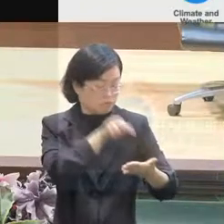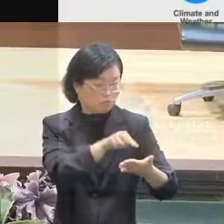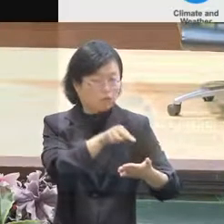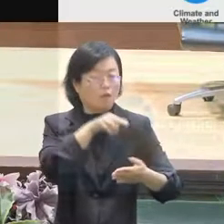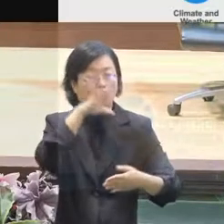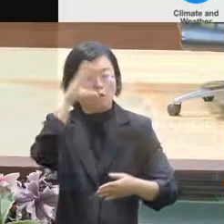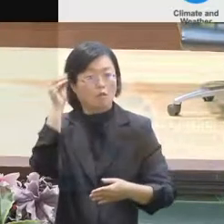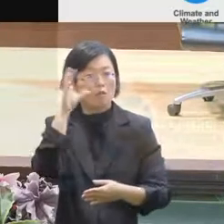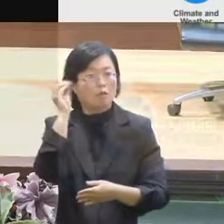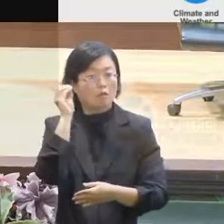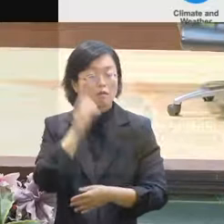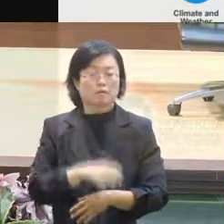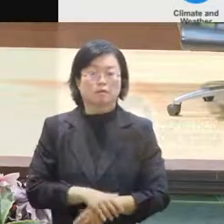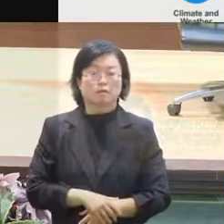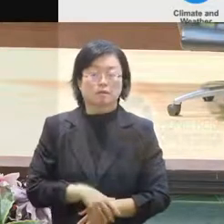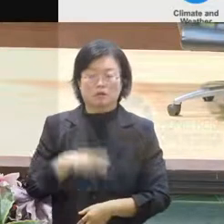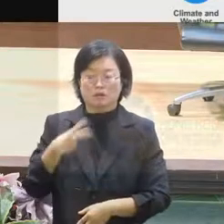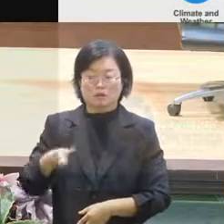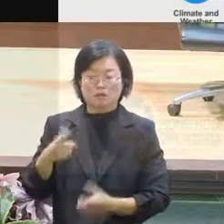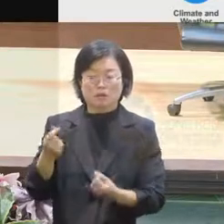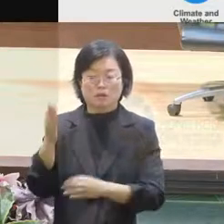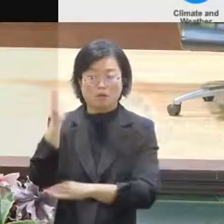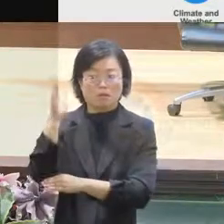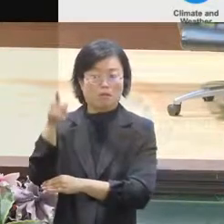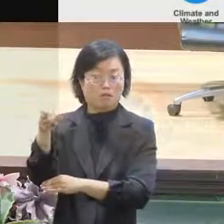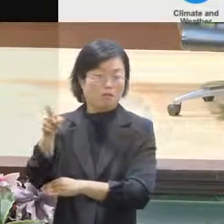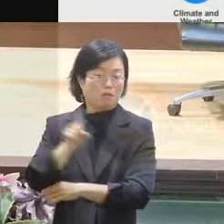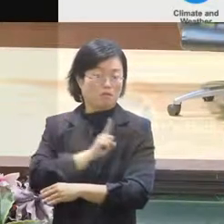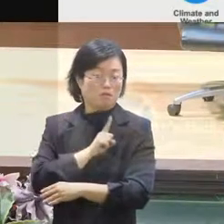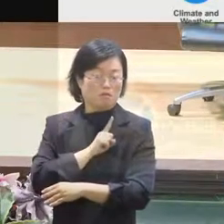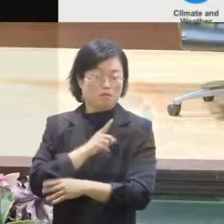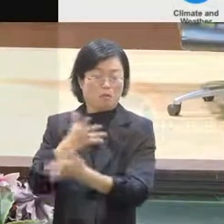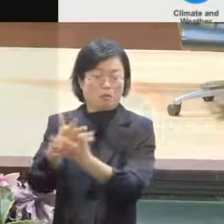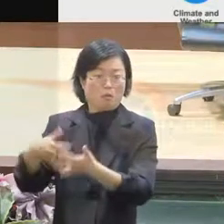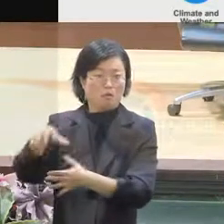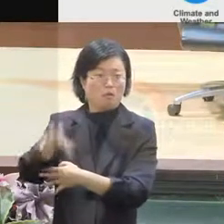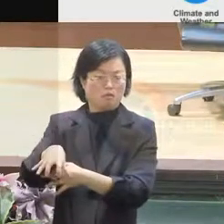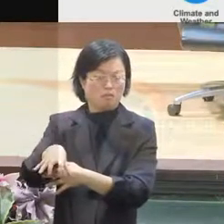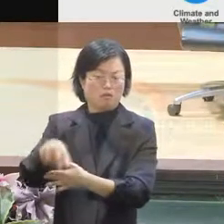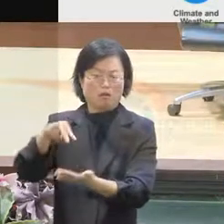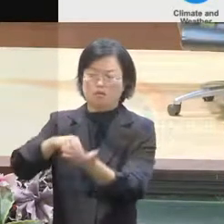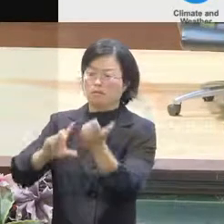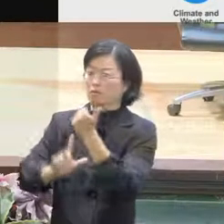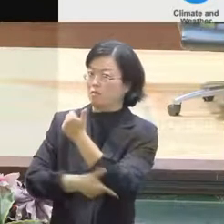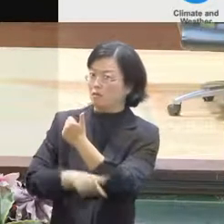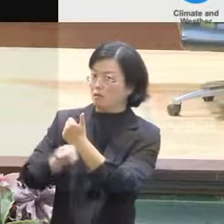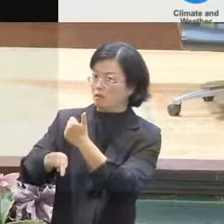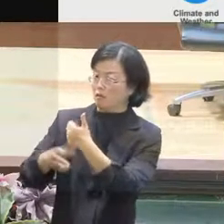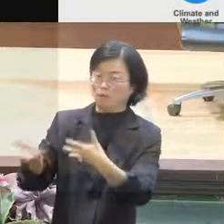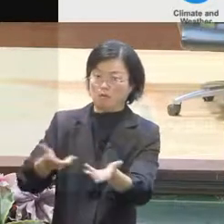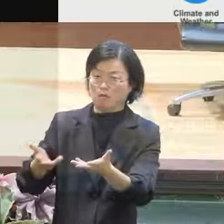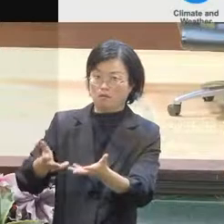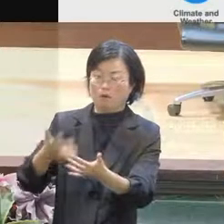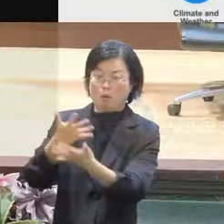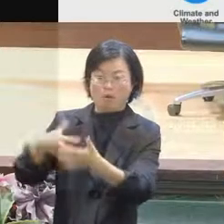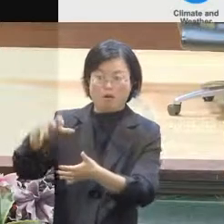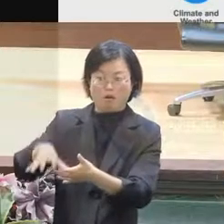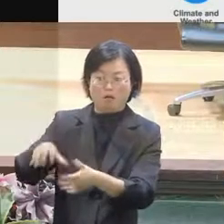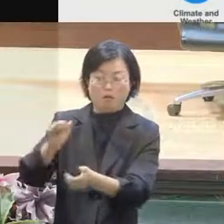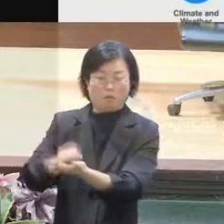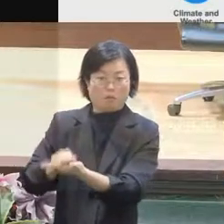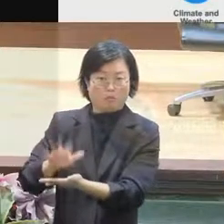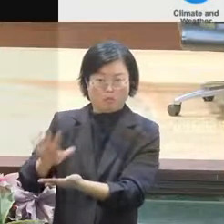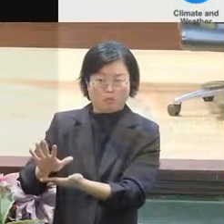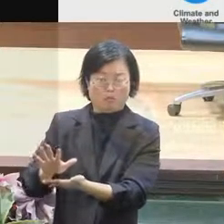看一些政府部门他们自己各自的网站，包括立法机构的网站。那另外呢，还有就